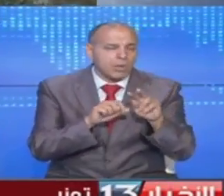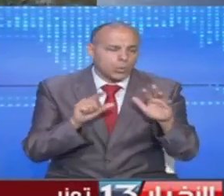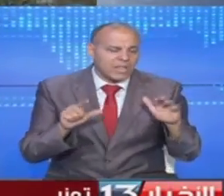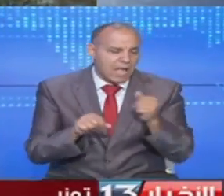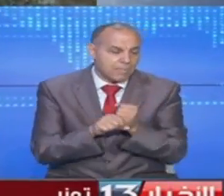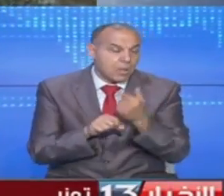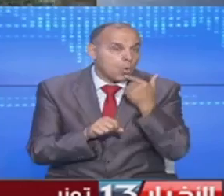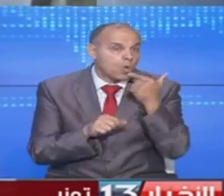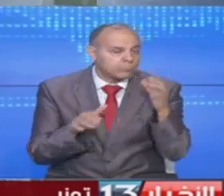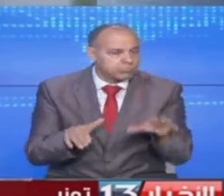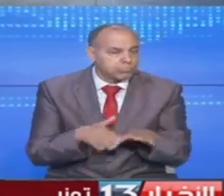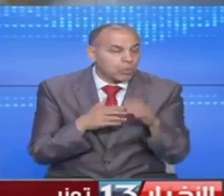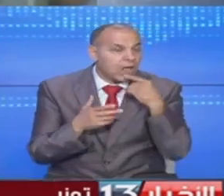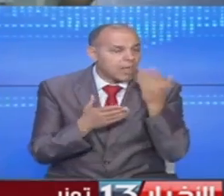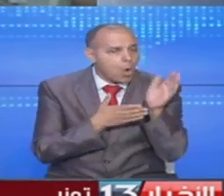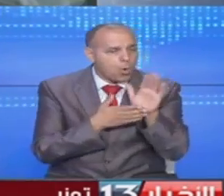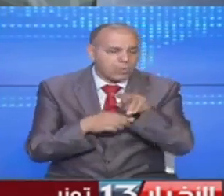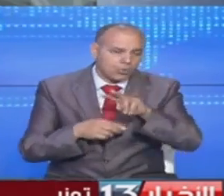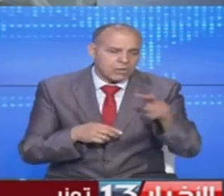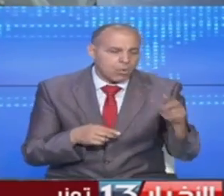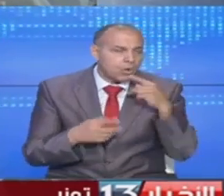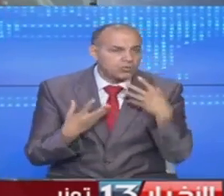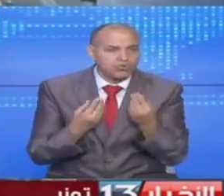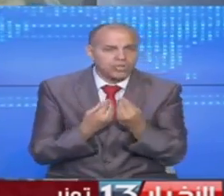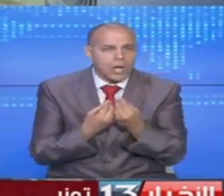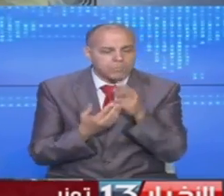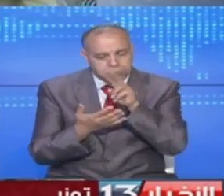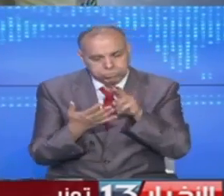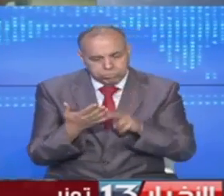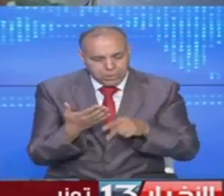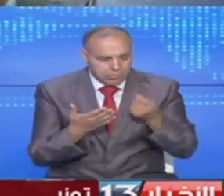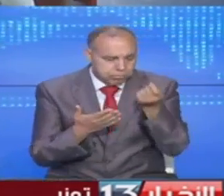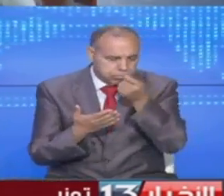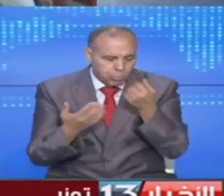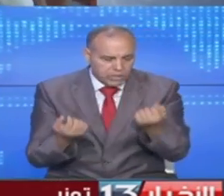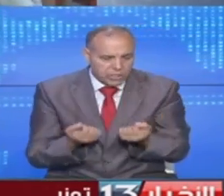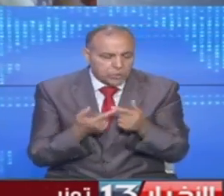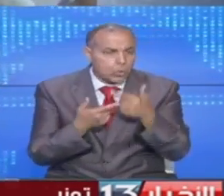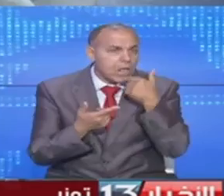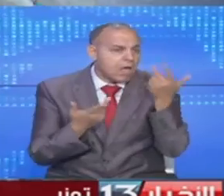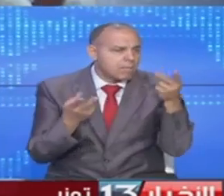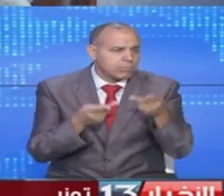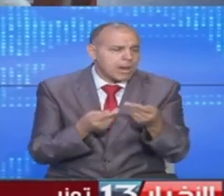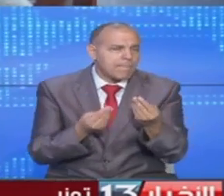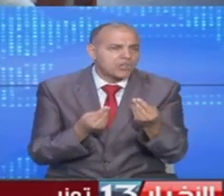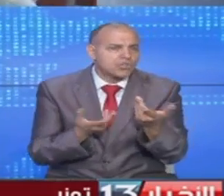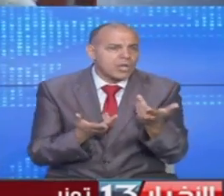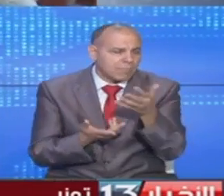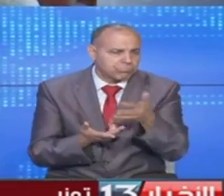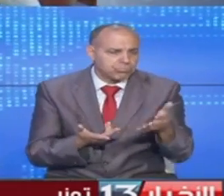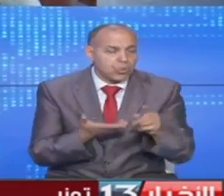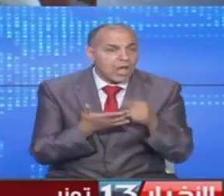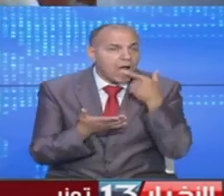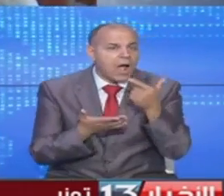28، تظاهرة ضمت عروضا متنوعة جمعت بين المطالعة والرسم والتنشيط بحضور عدد كبير من